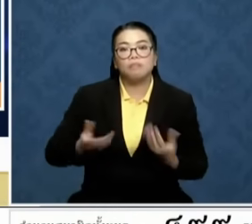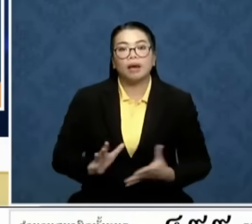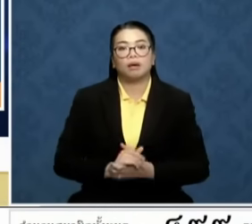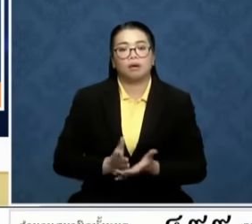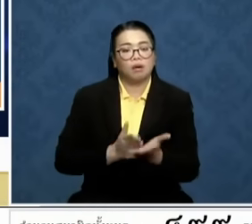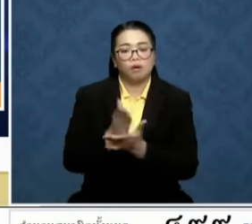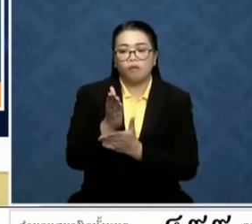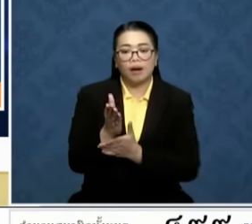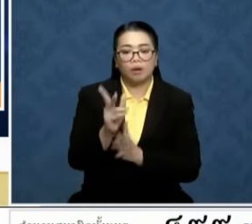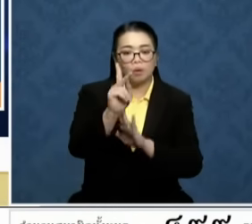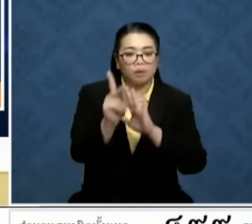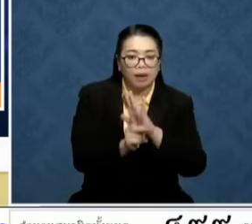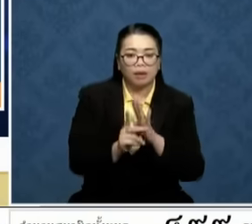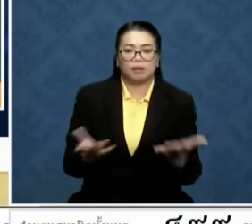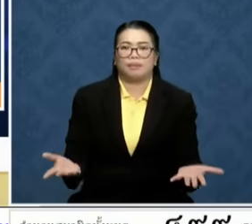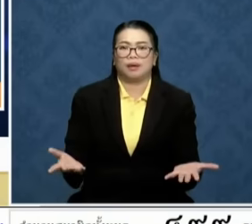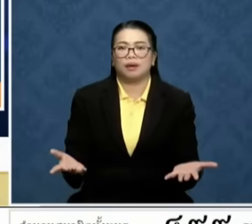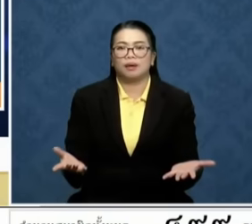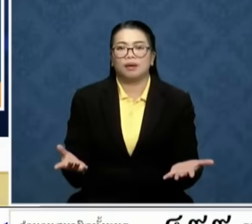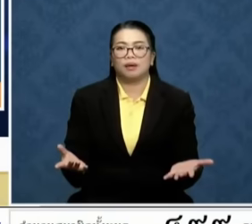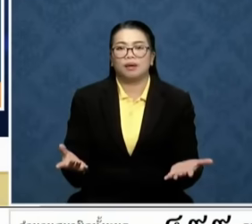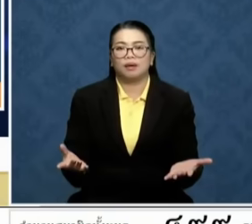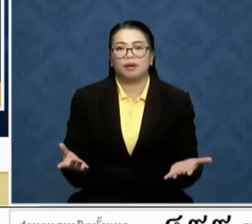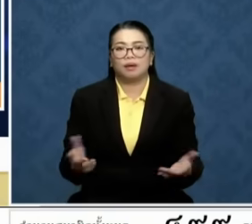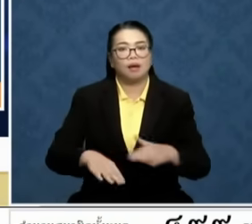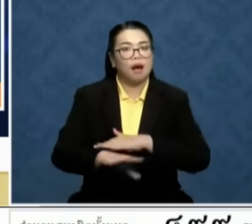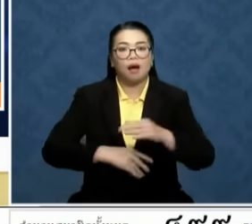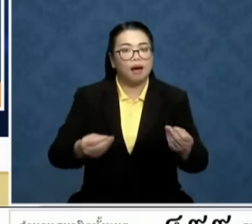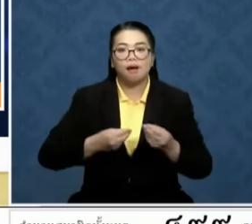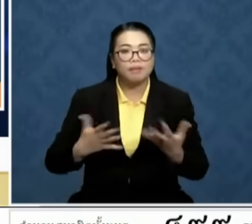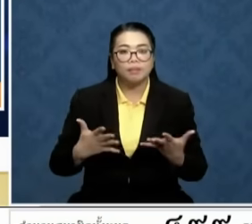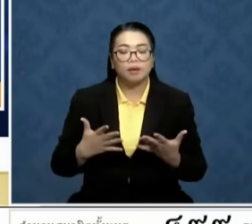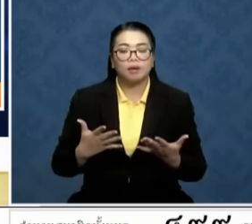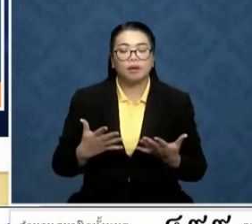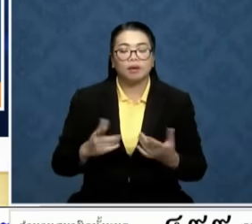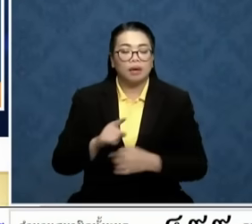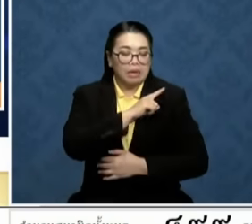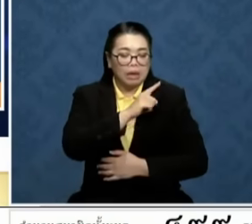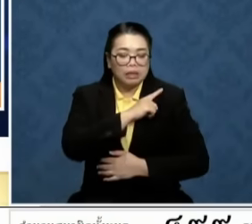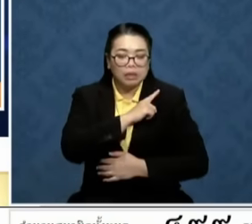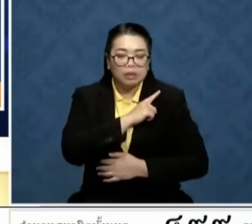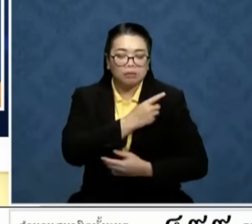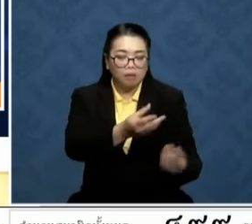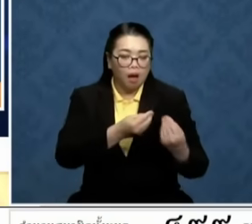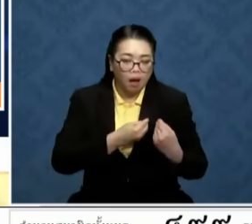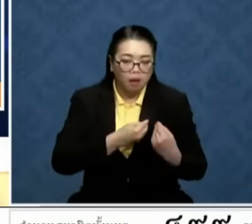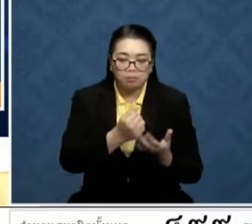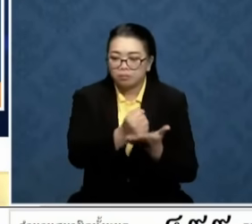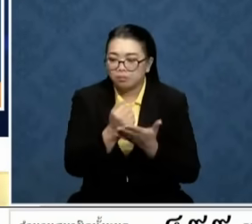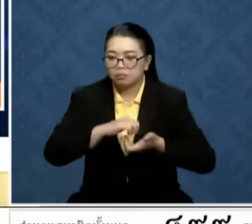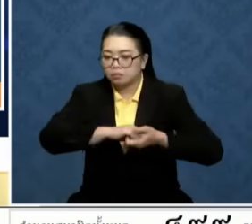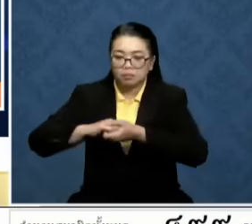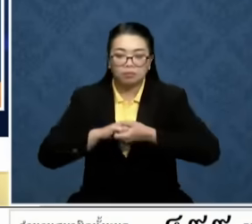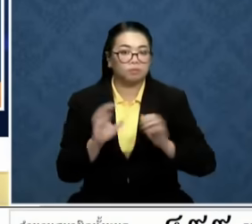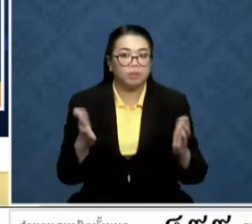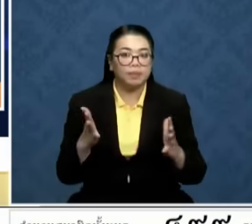ไม่รู้จะทำยังไงอ่ะหน้าที่และอำนาจของเรามันถูกเนิฟลงจากรัฐธรรมนูญของคสชอย่างเต็มที่แล้ว